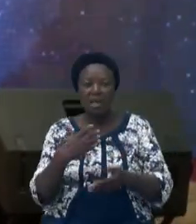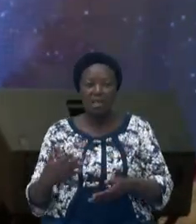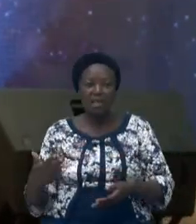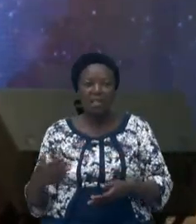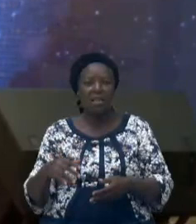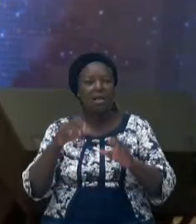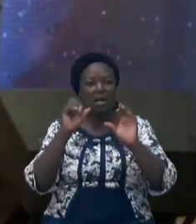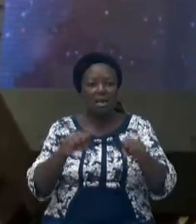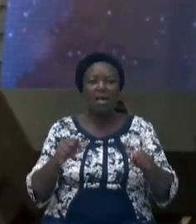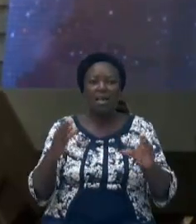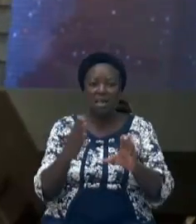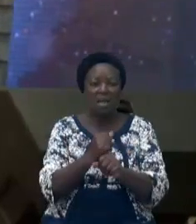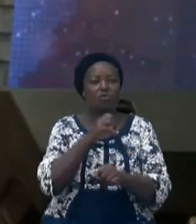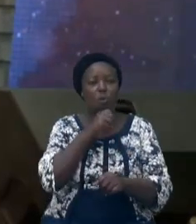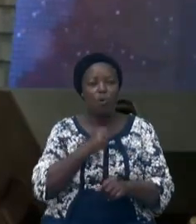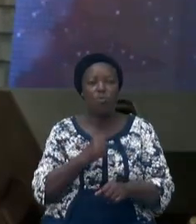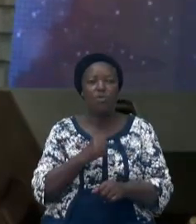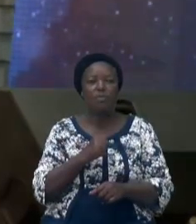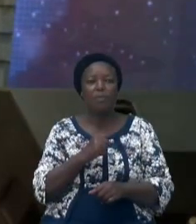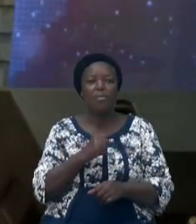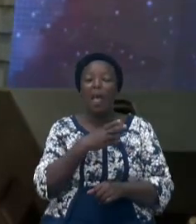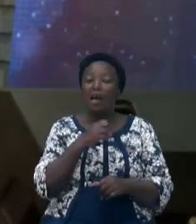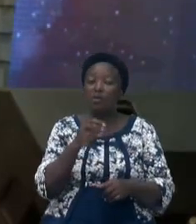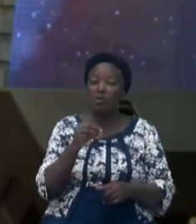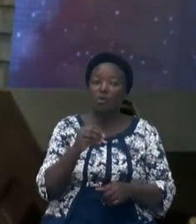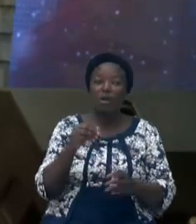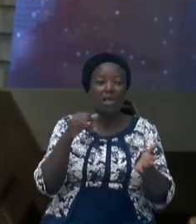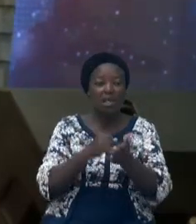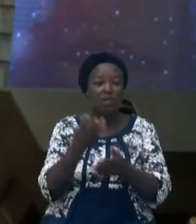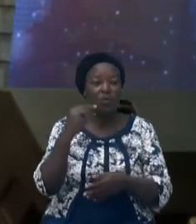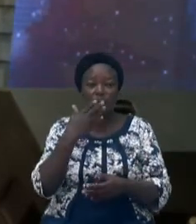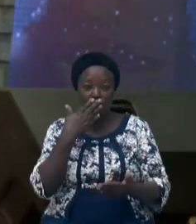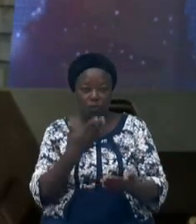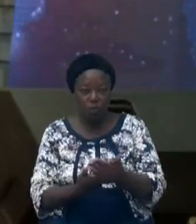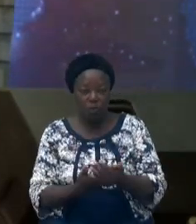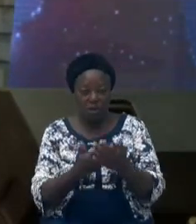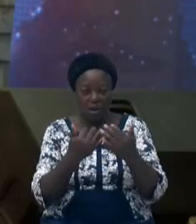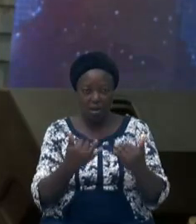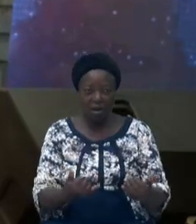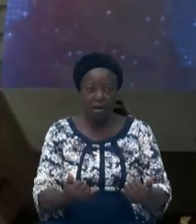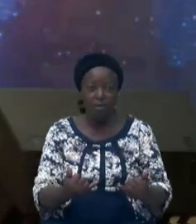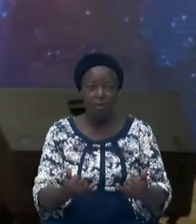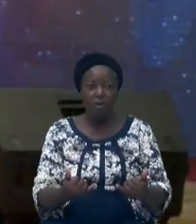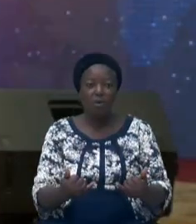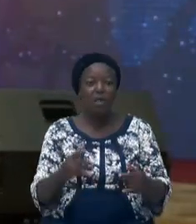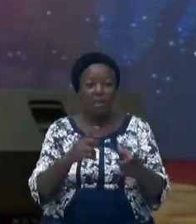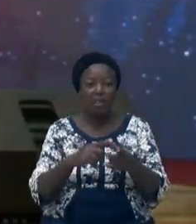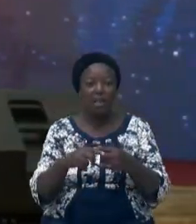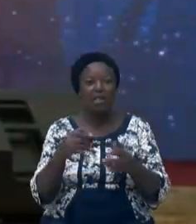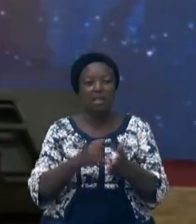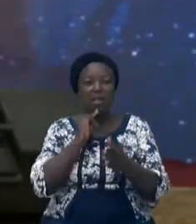chose quand nous faisons quelque chose cette chose peut vieillir ainsi